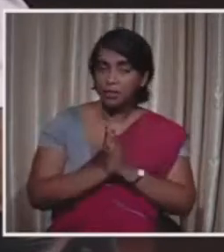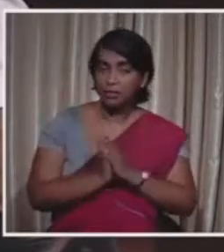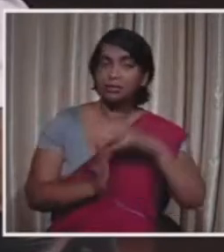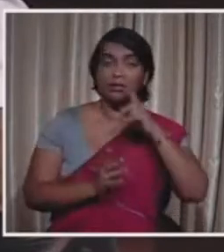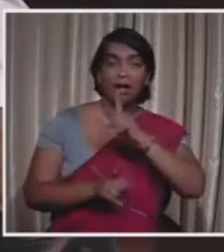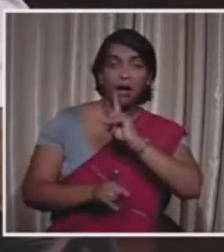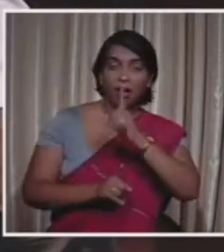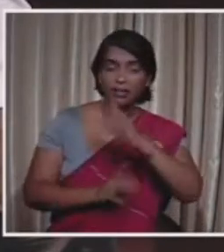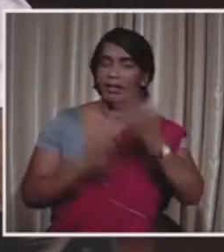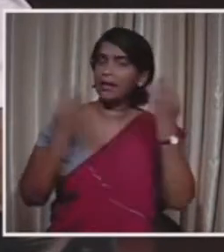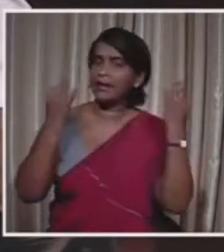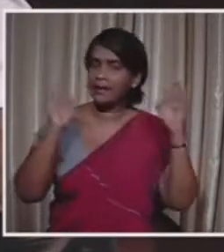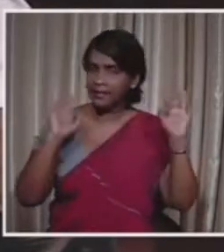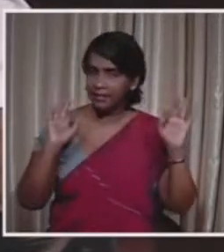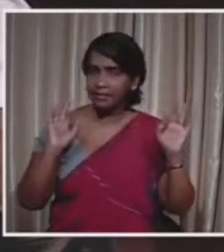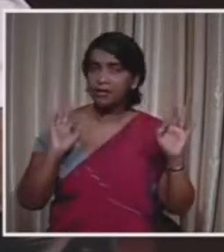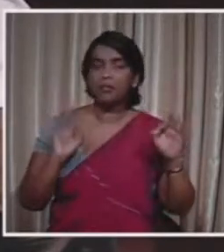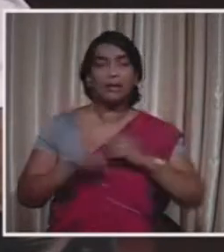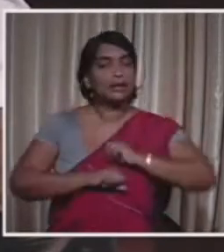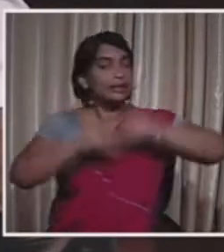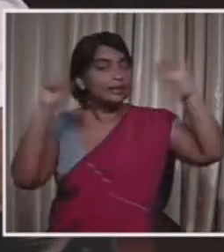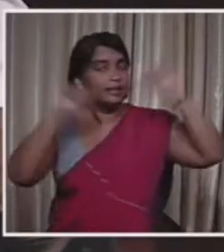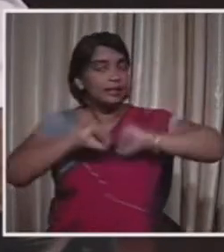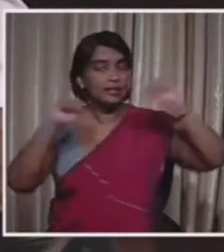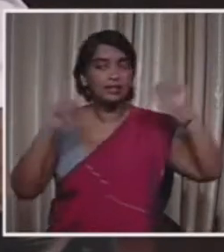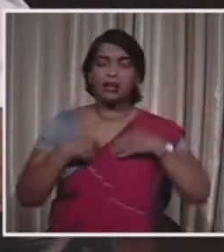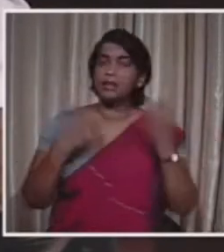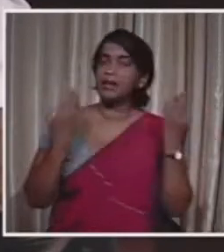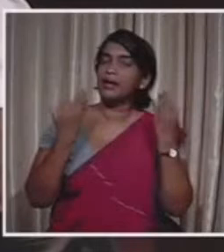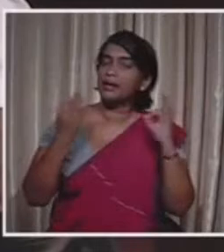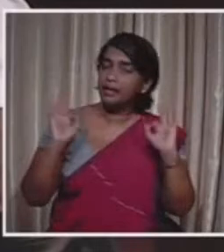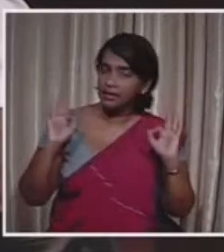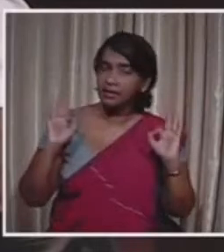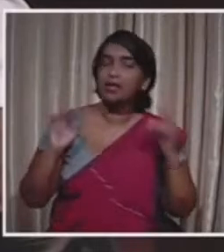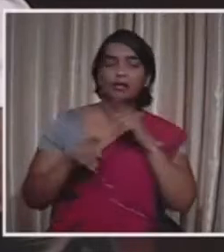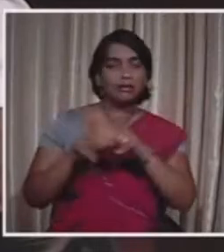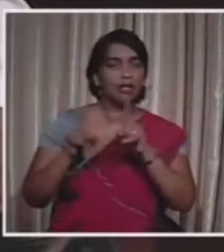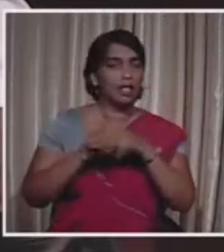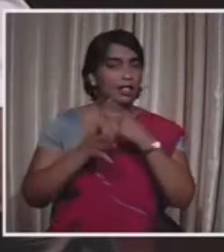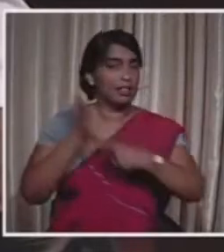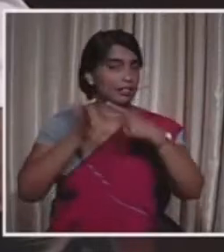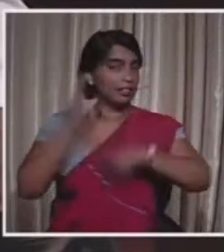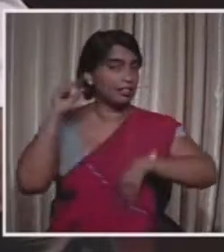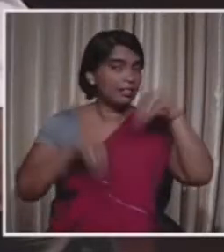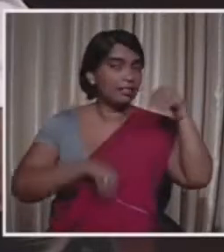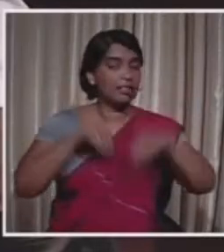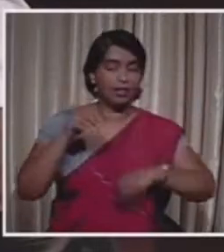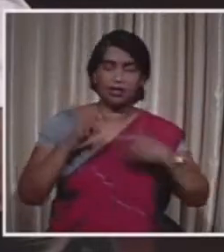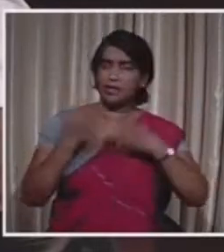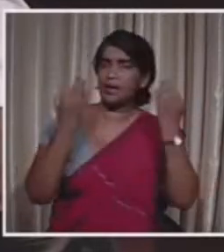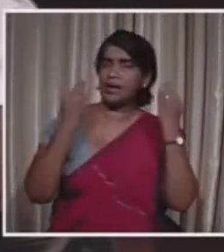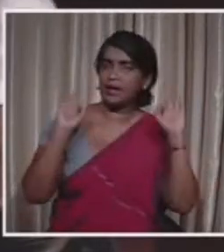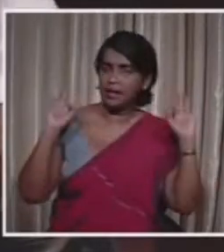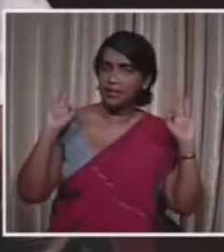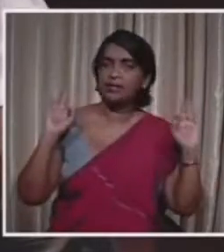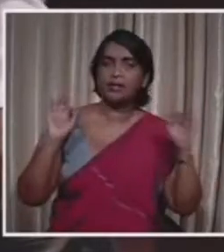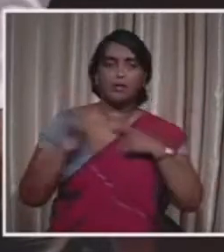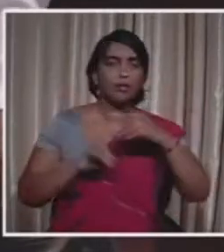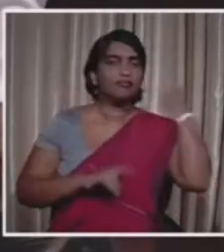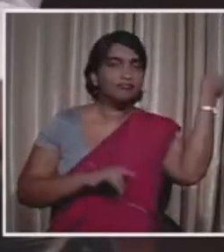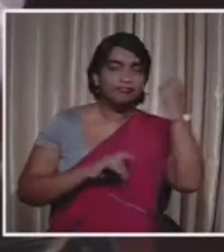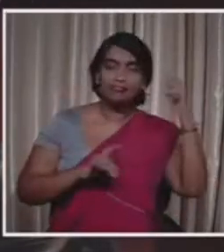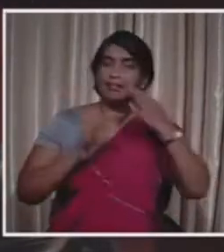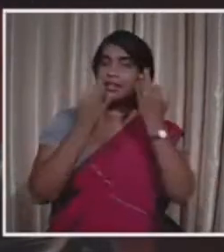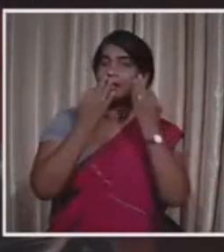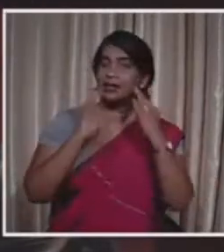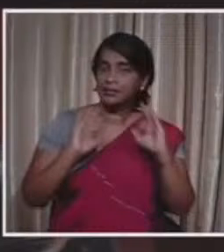kirime nidahasa udghoshana kirime nidahasa deshapalane kirime nidahasa katha kirime